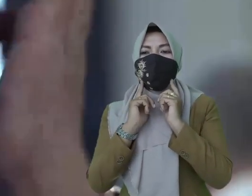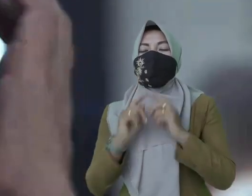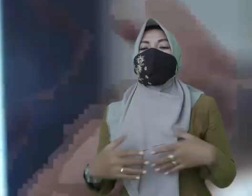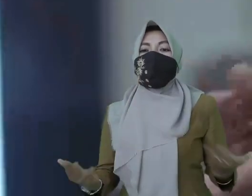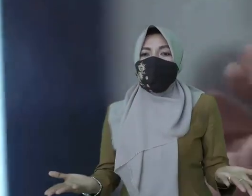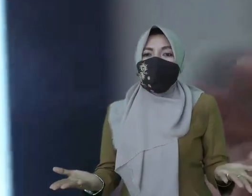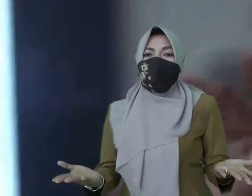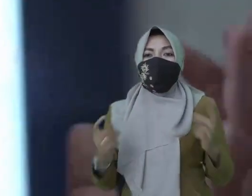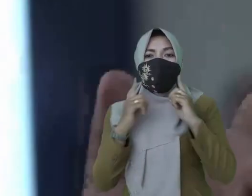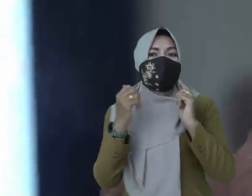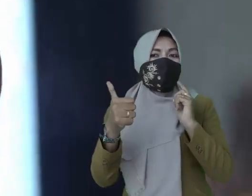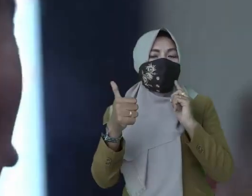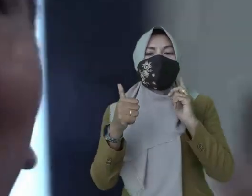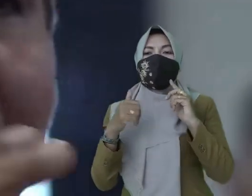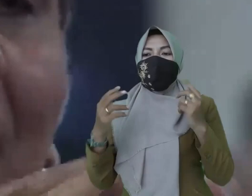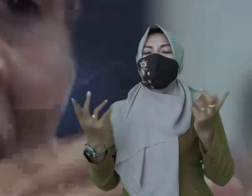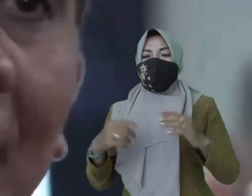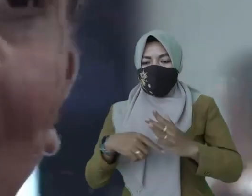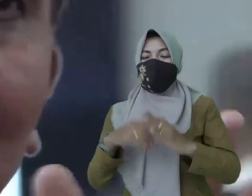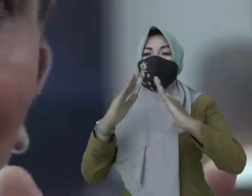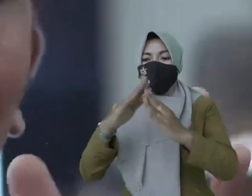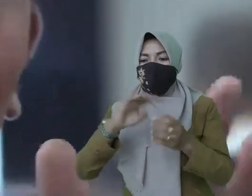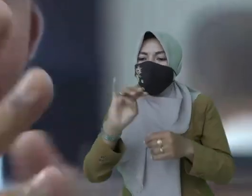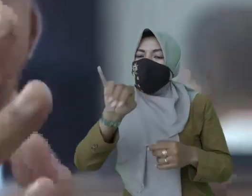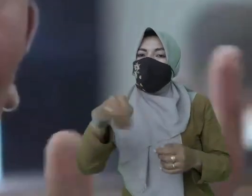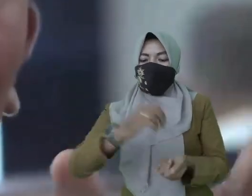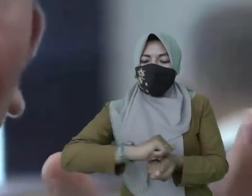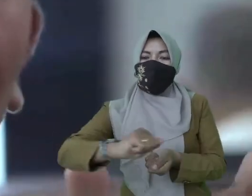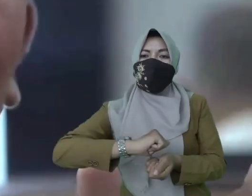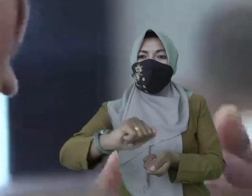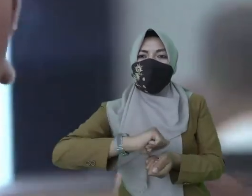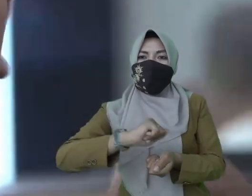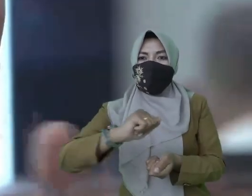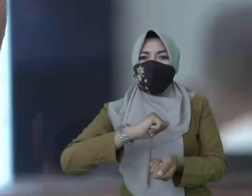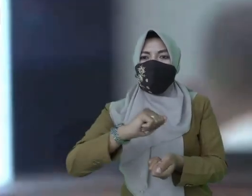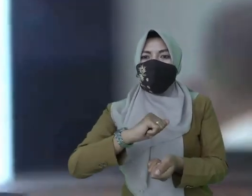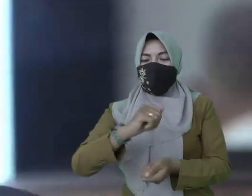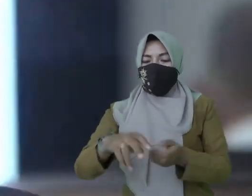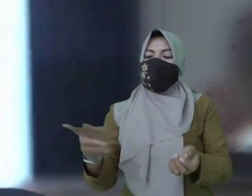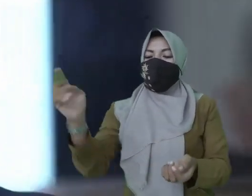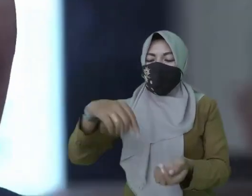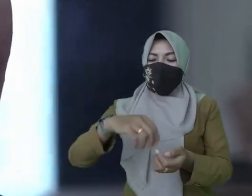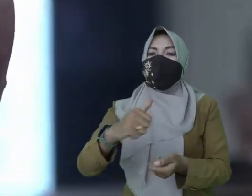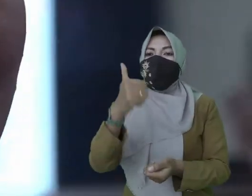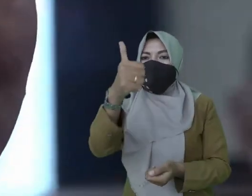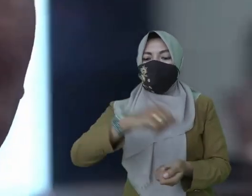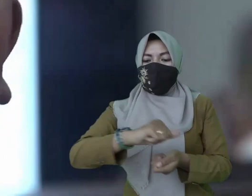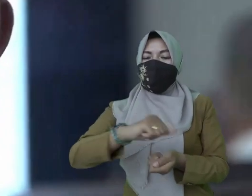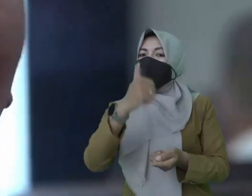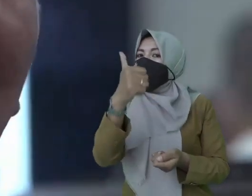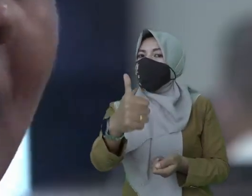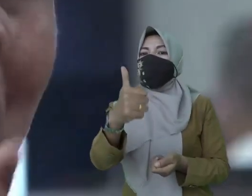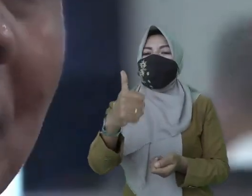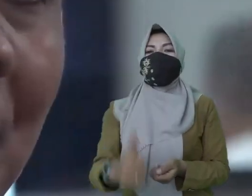Pasang, ya. Nah, kemudian nanti pulang ke rumah udah kotor, boleh dicuci kalau masker kain, pakai rinso,